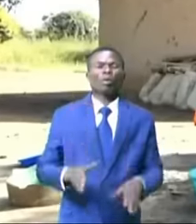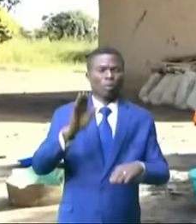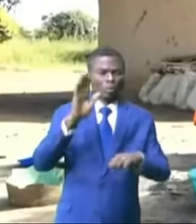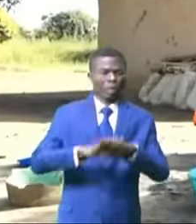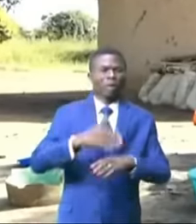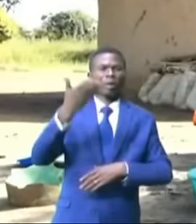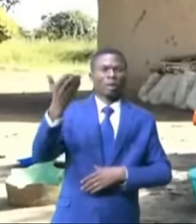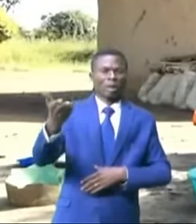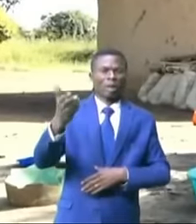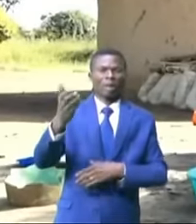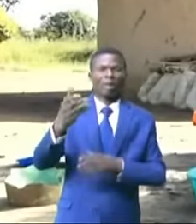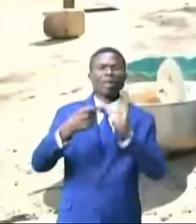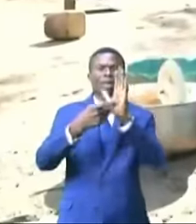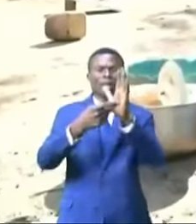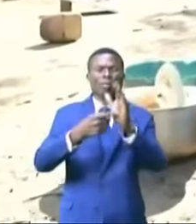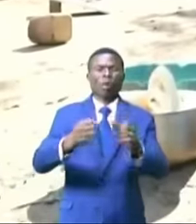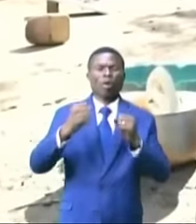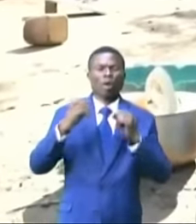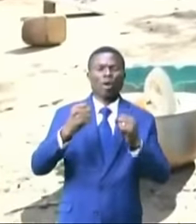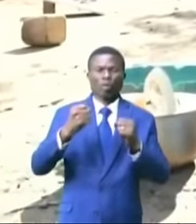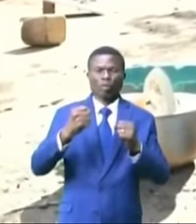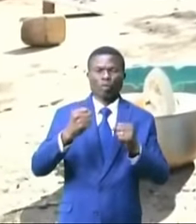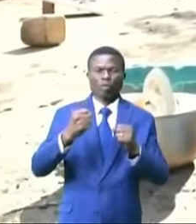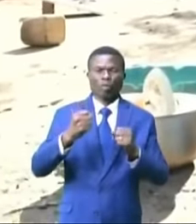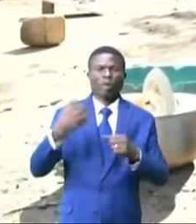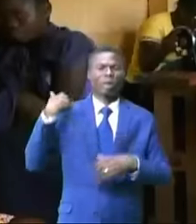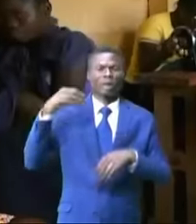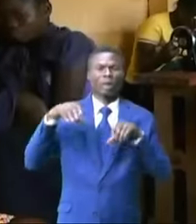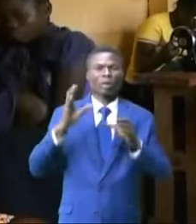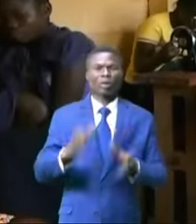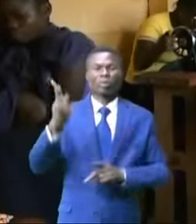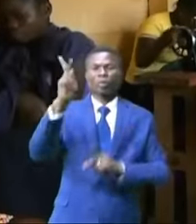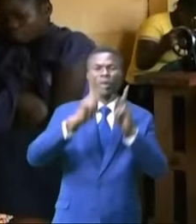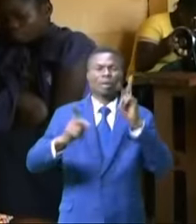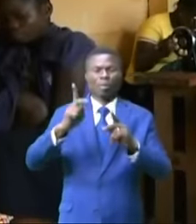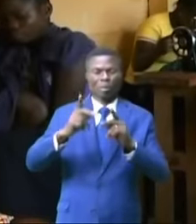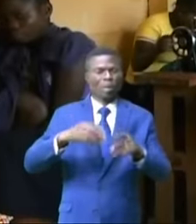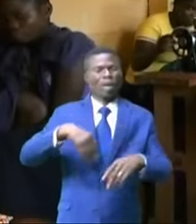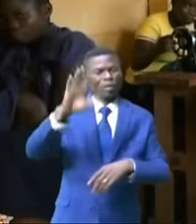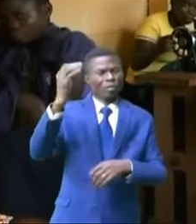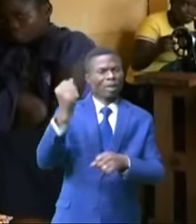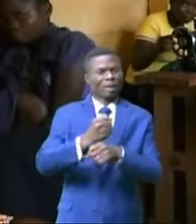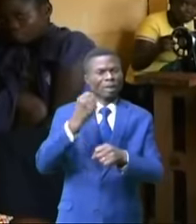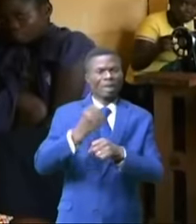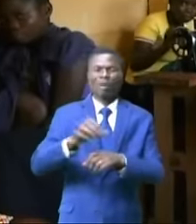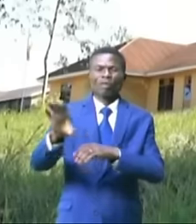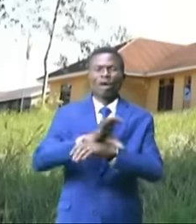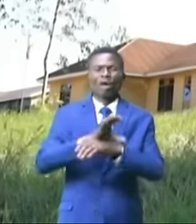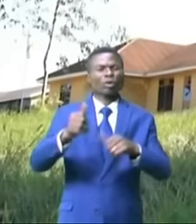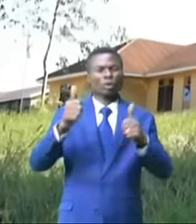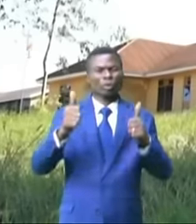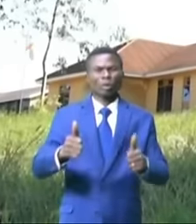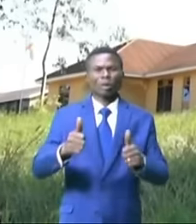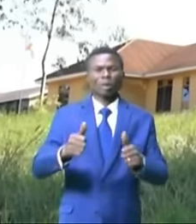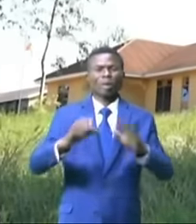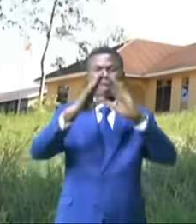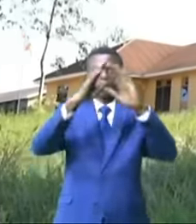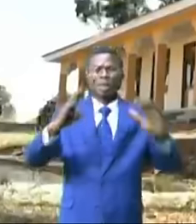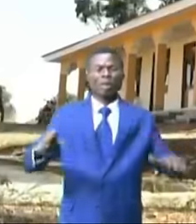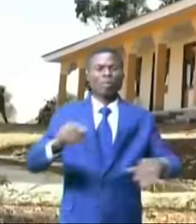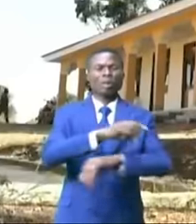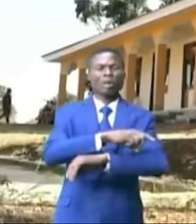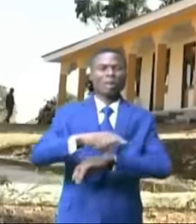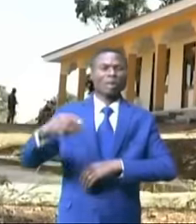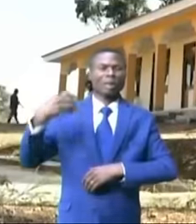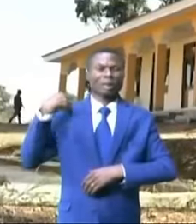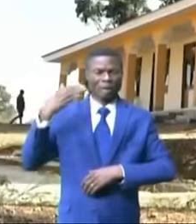nouveau, symbole de l'instauration de l'autorité de l'État. Les habitants vaquent librement à leurs occupations, même le bâtiment administratif